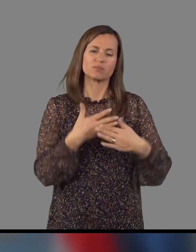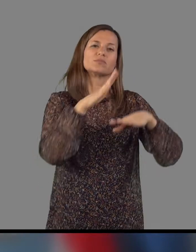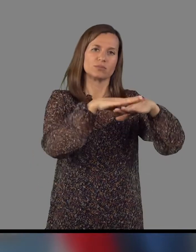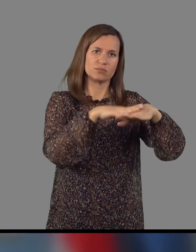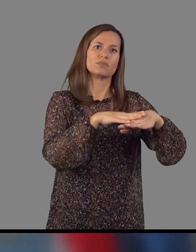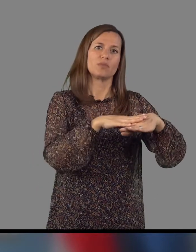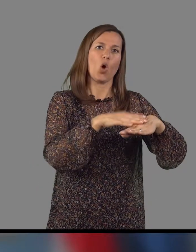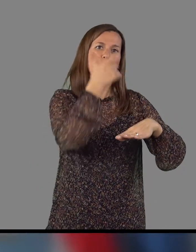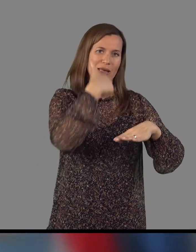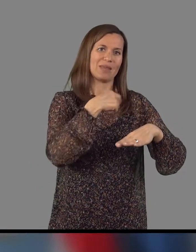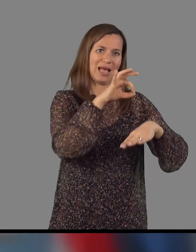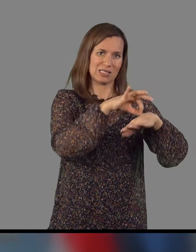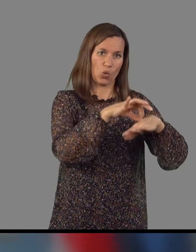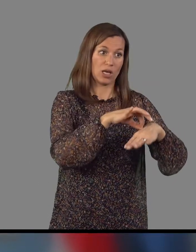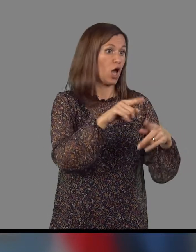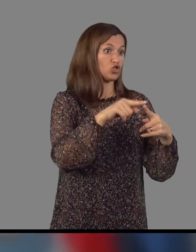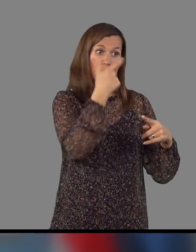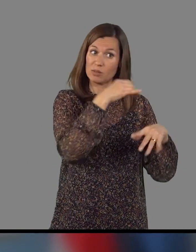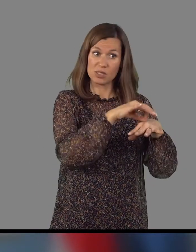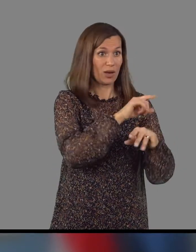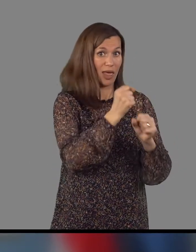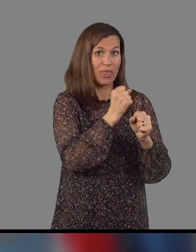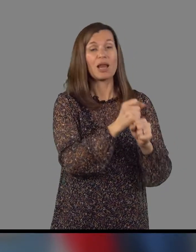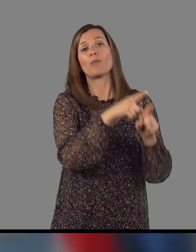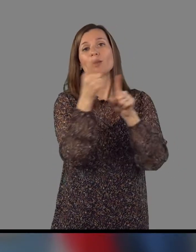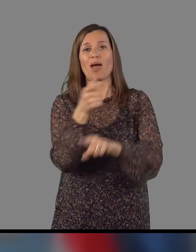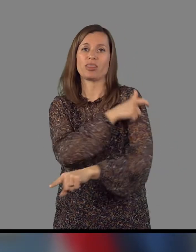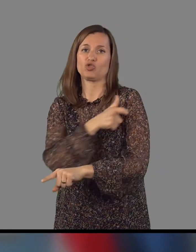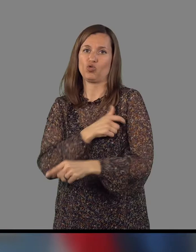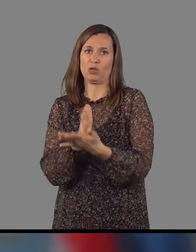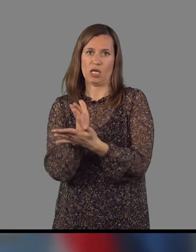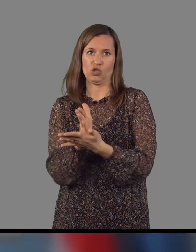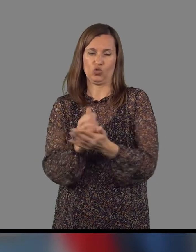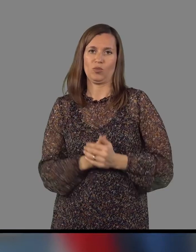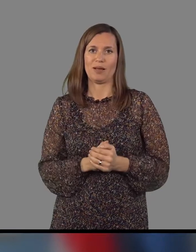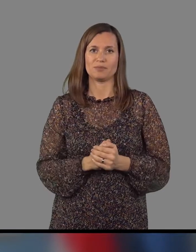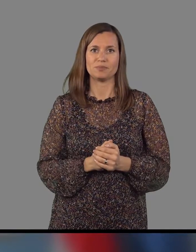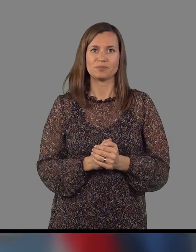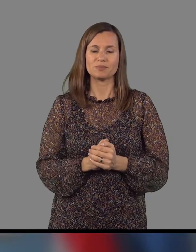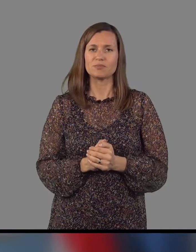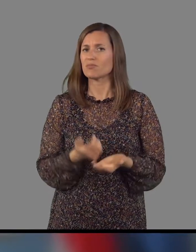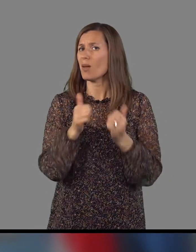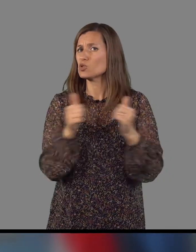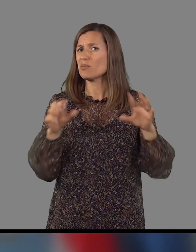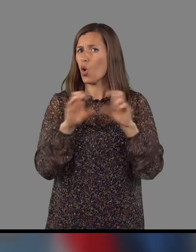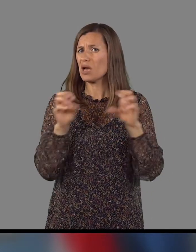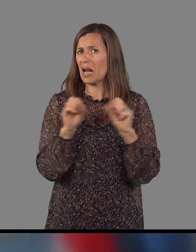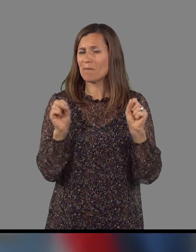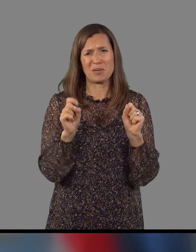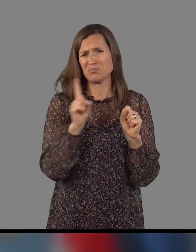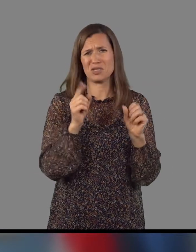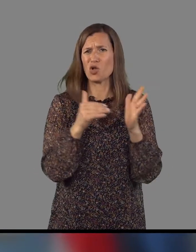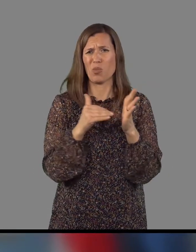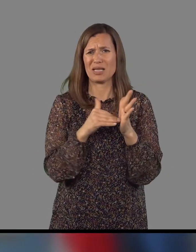primeru, ko zdravnik njihov ne dela, pa dežurno službo. Poudarjam, da posebni ukrepi